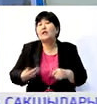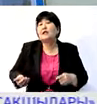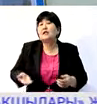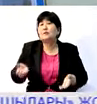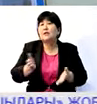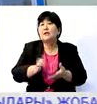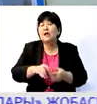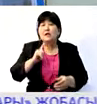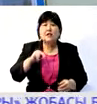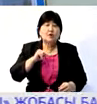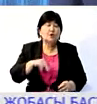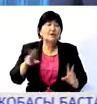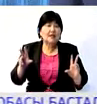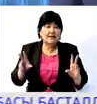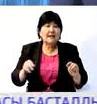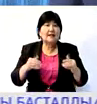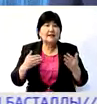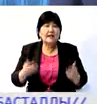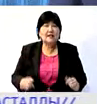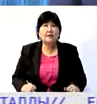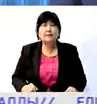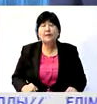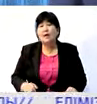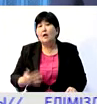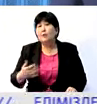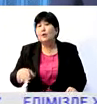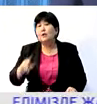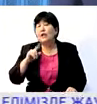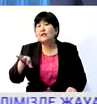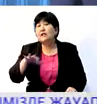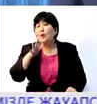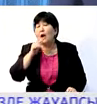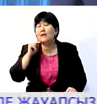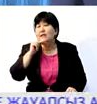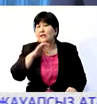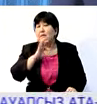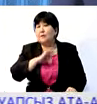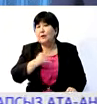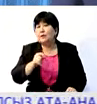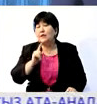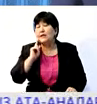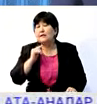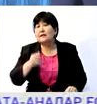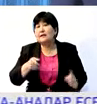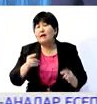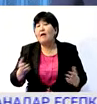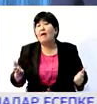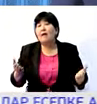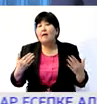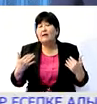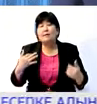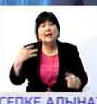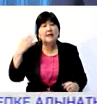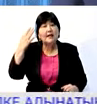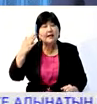танысып, жастардың жұмысына сәттілік тіледі. Ол жастардың уақытын тиімді пайдалануға, яғни осы жастардың нағыз демалатын